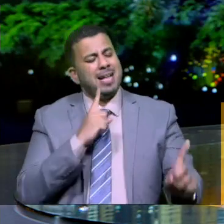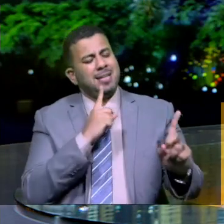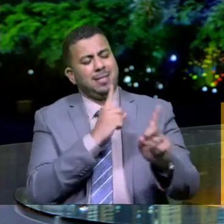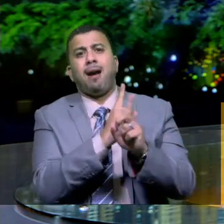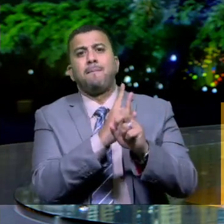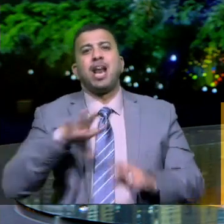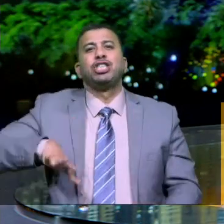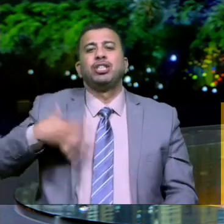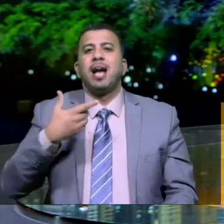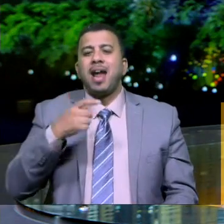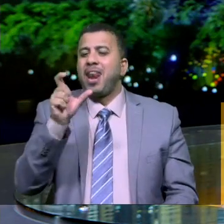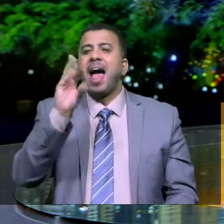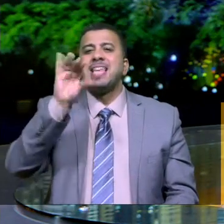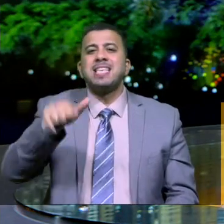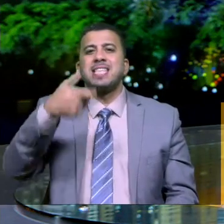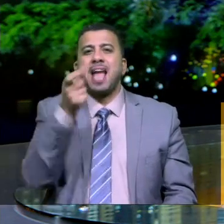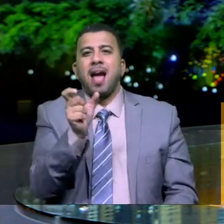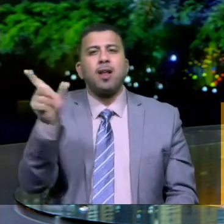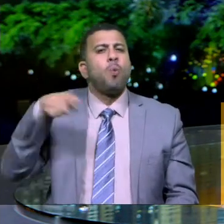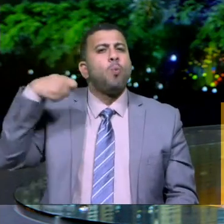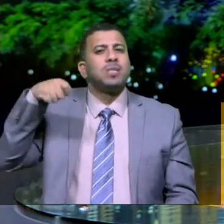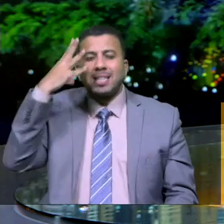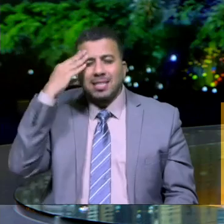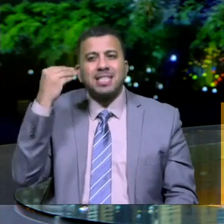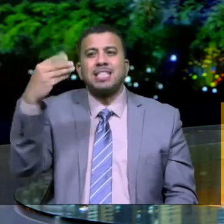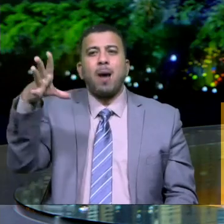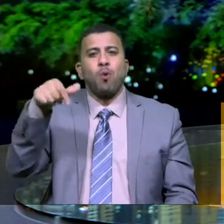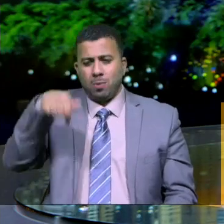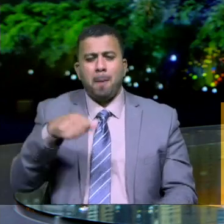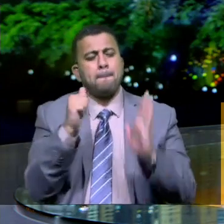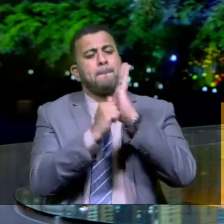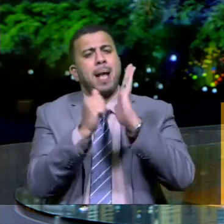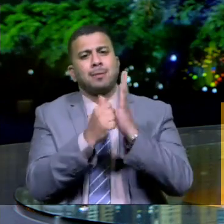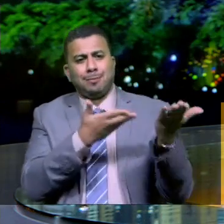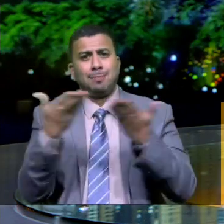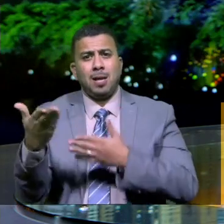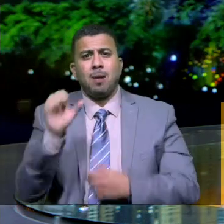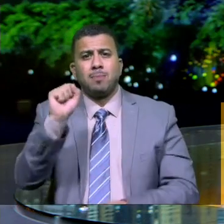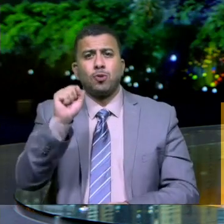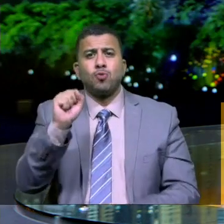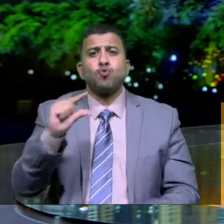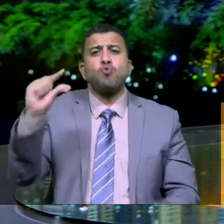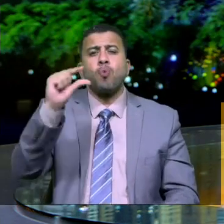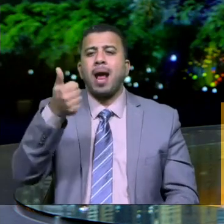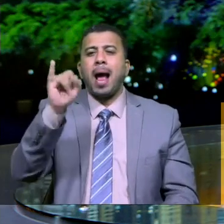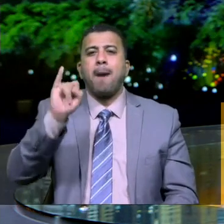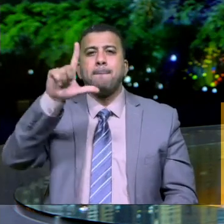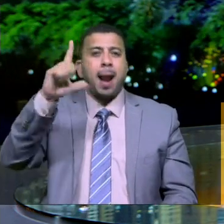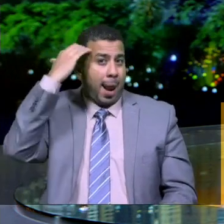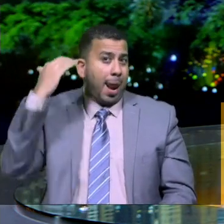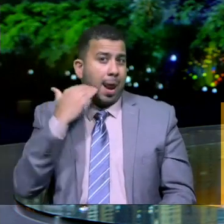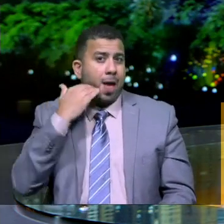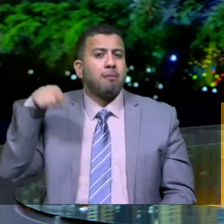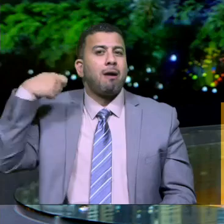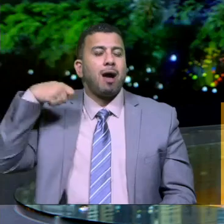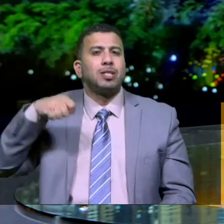استقبل معالي الشيخ نهيان بن مبارك آل نهيان وزير التسامح في قصره بحضور معالي الدكتورة أمل بنت عبد الله القبيسي رئيسة المجلس